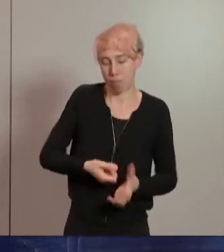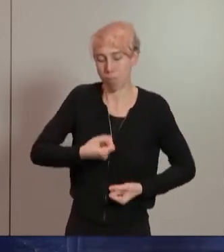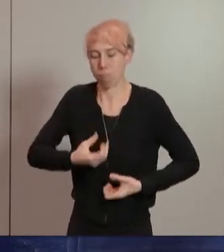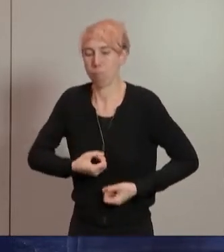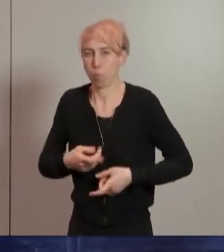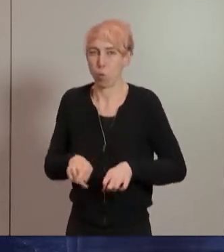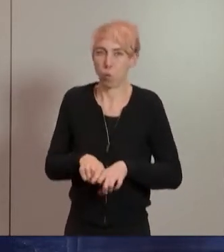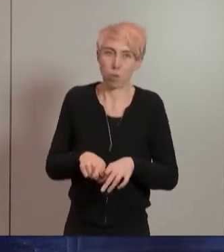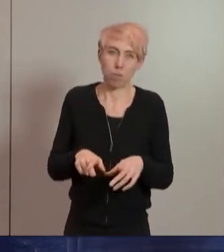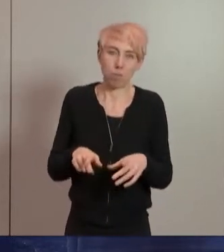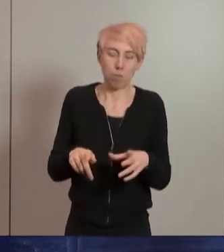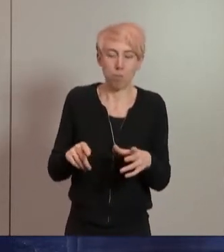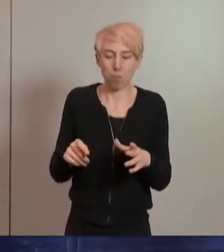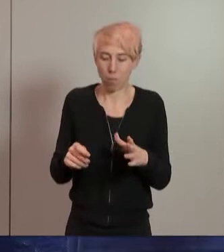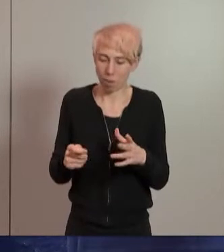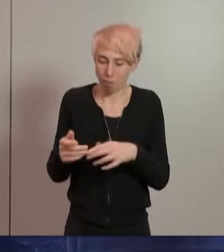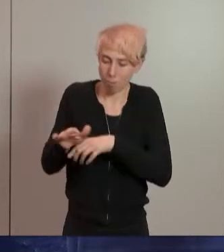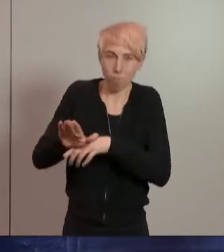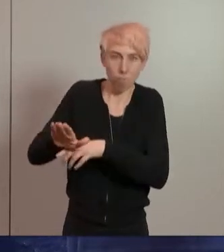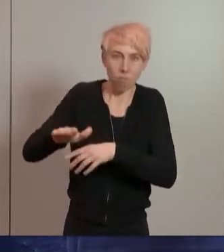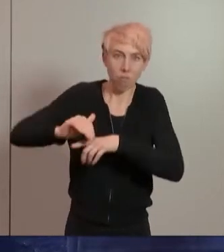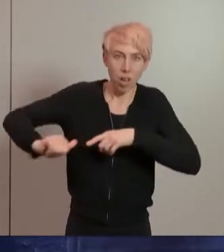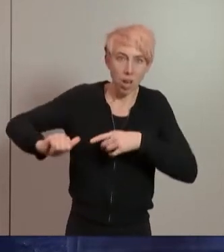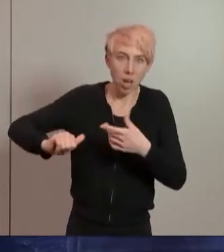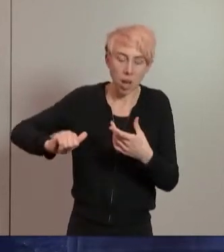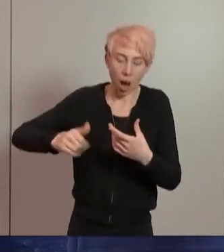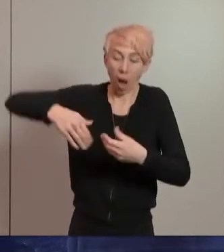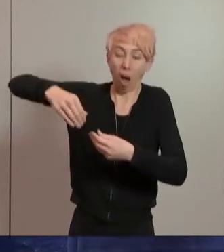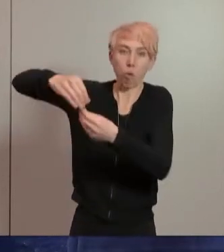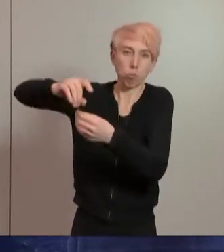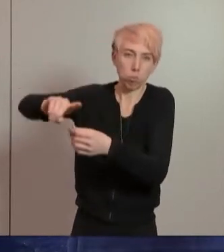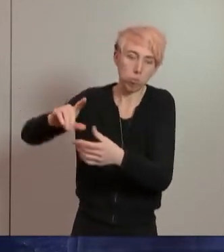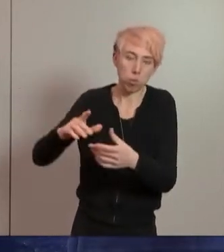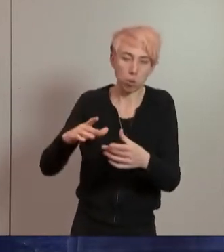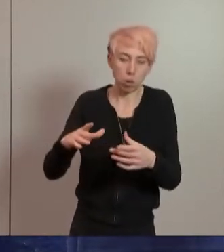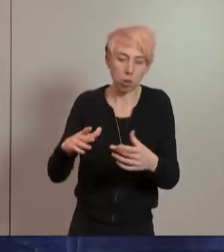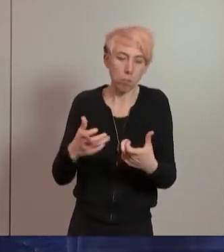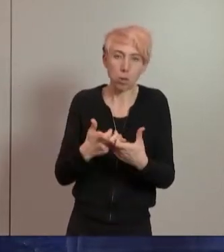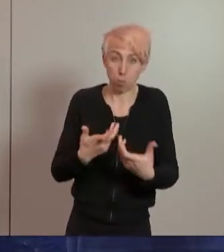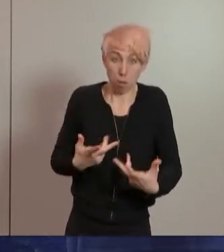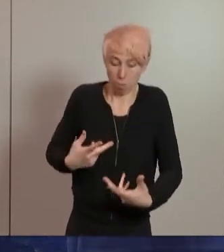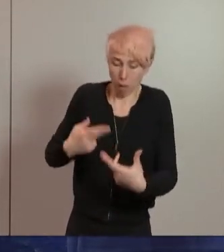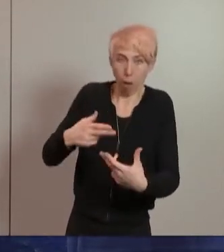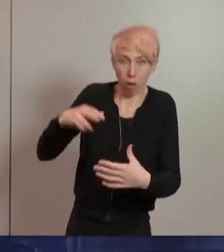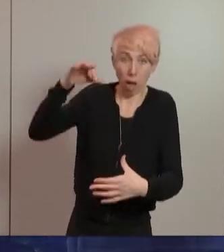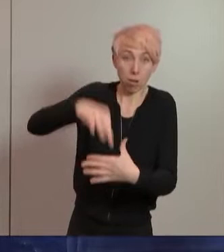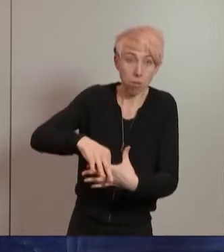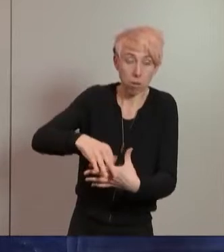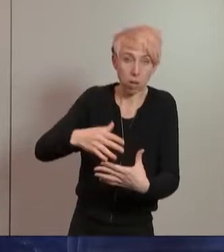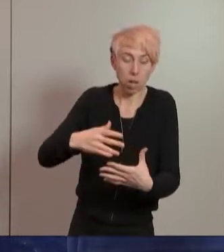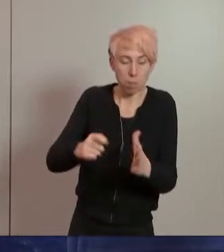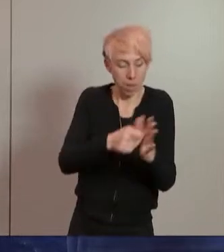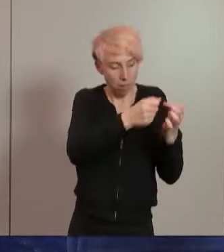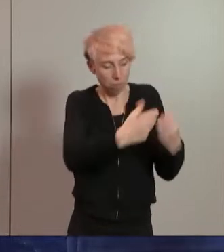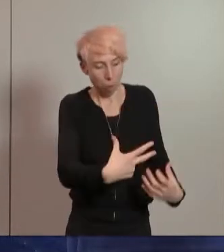ne pas rajouter. Nous savons tout ça dans une période électorale où pour certains, je dirais, l'agitation des faits graves quand ils existent sont